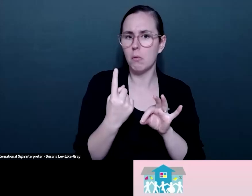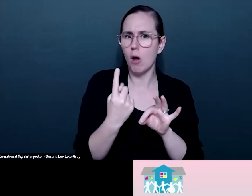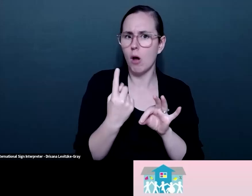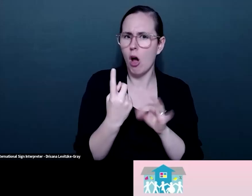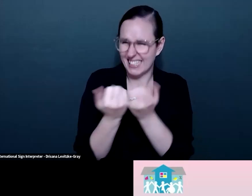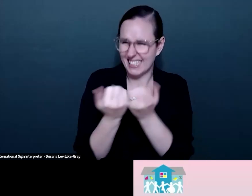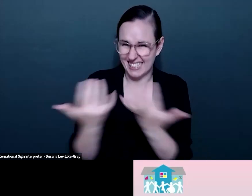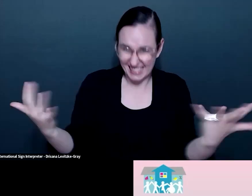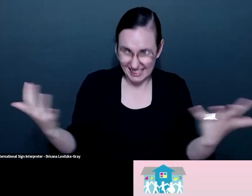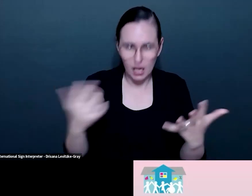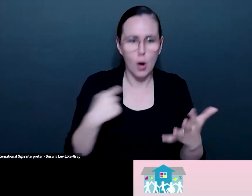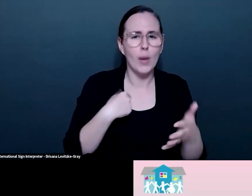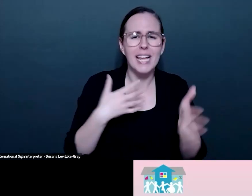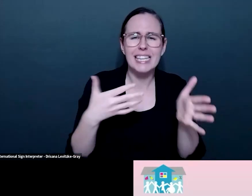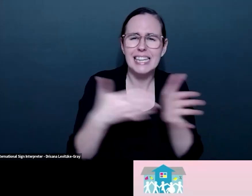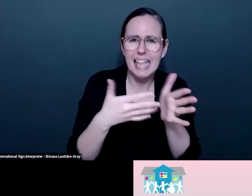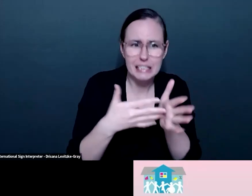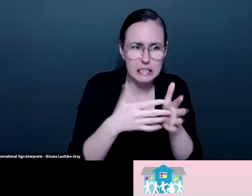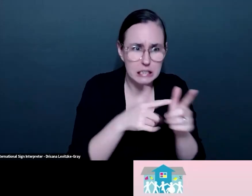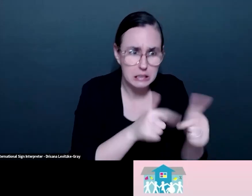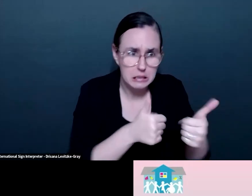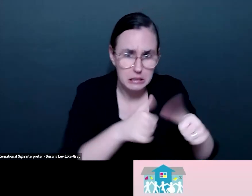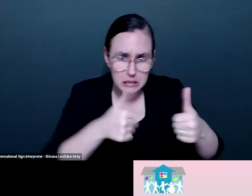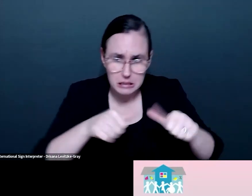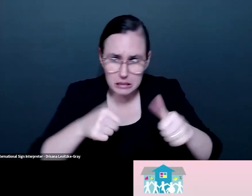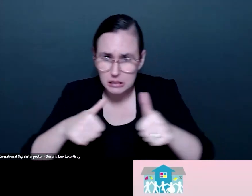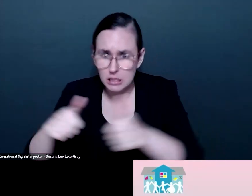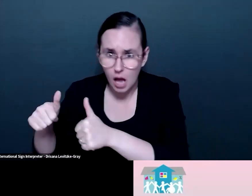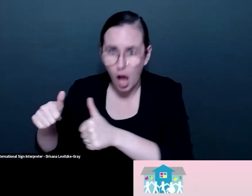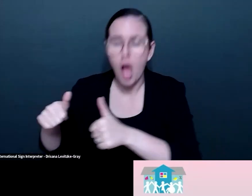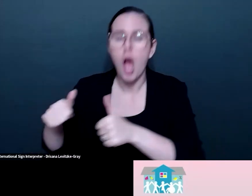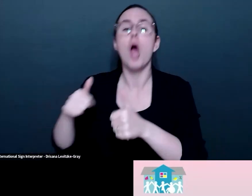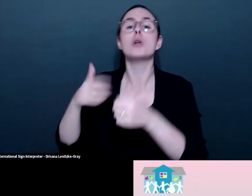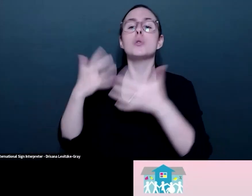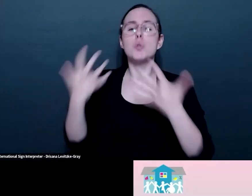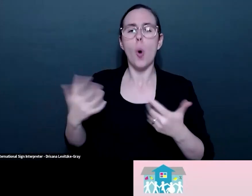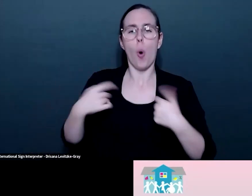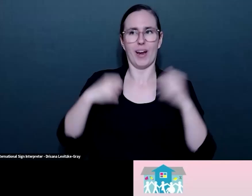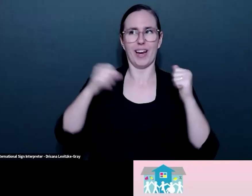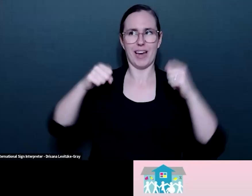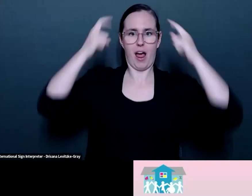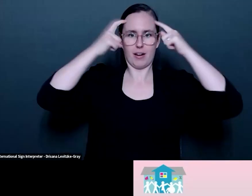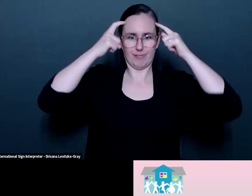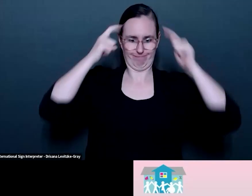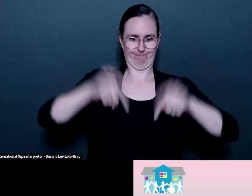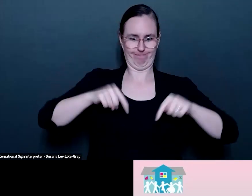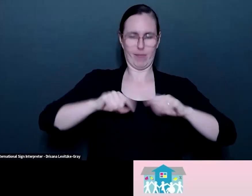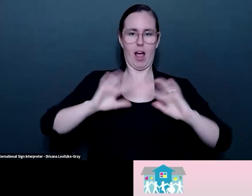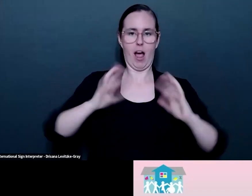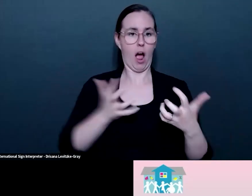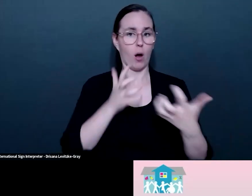juste pour être en mesure de répondre à ces questions. Donc, on peut dire que